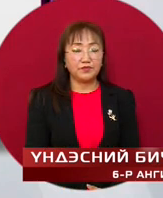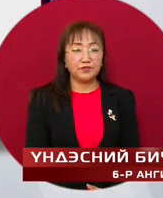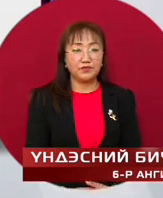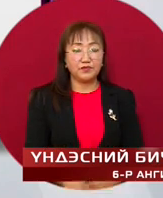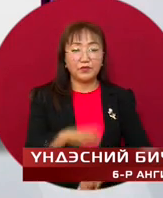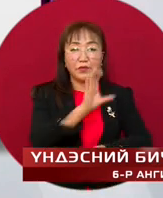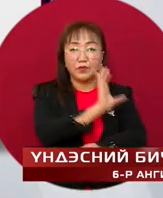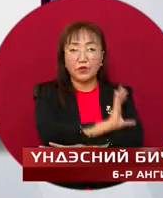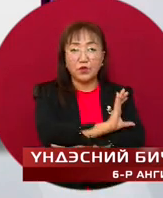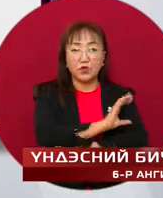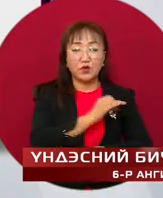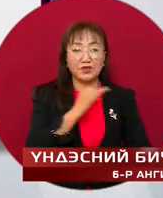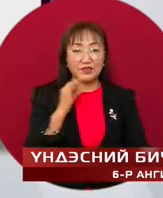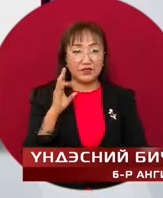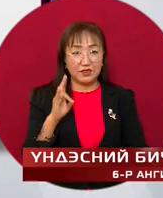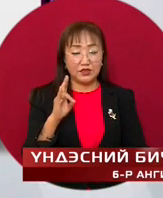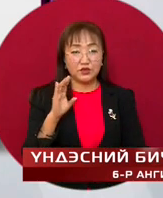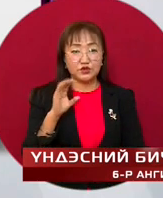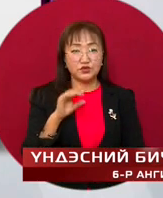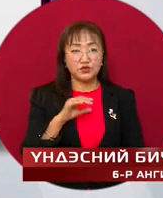Сургуулийн сурагч сонин уншав.